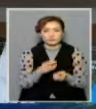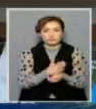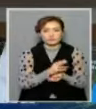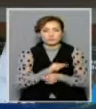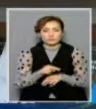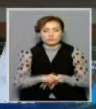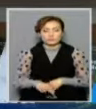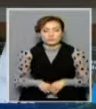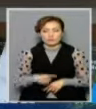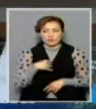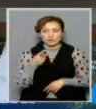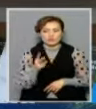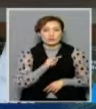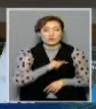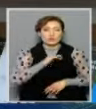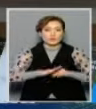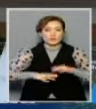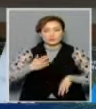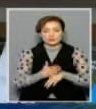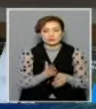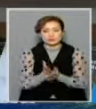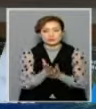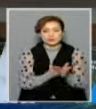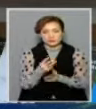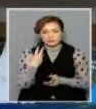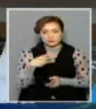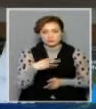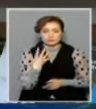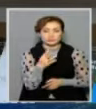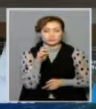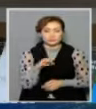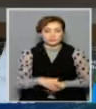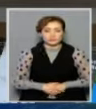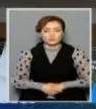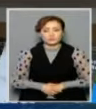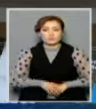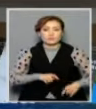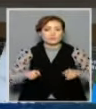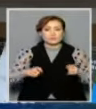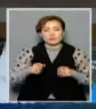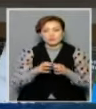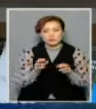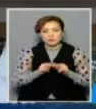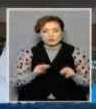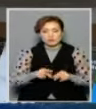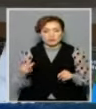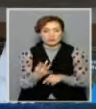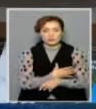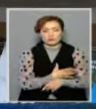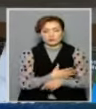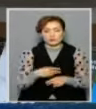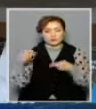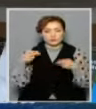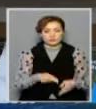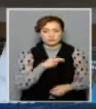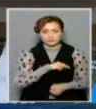учеников. Я бок о бок работаю с профессором уже на протяжении 34 лет. Он руководил кафедрой, когда я впервые пришла